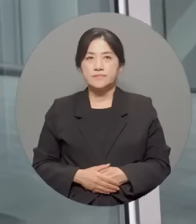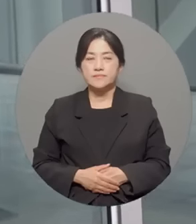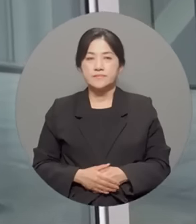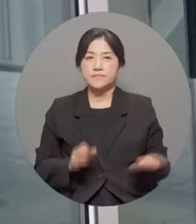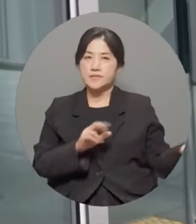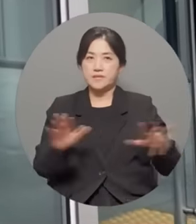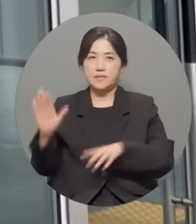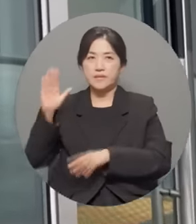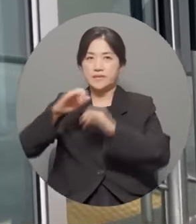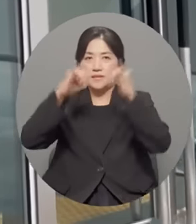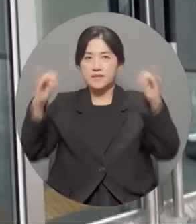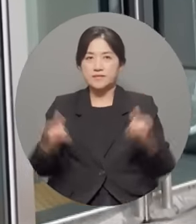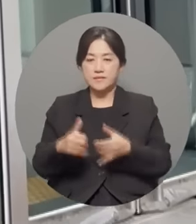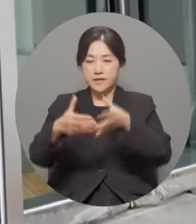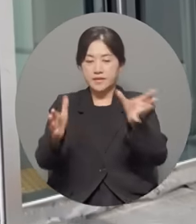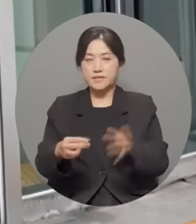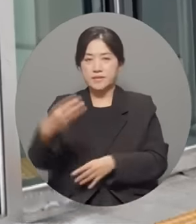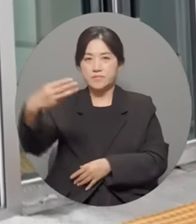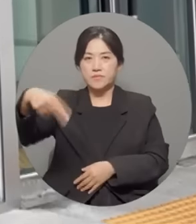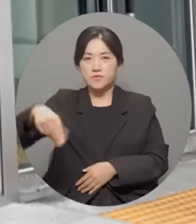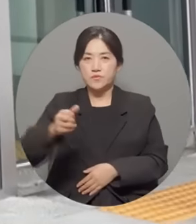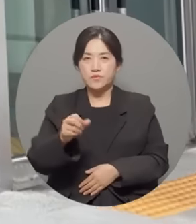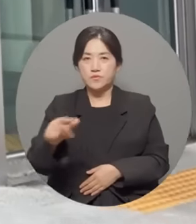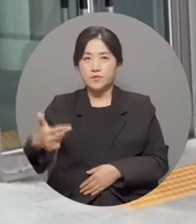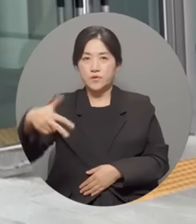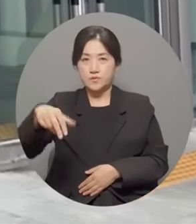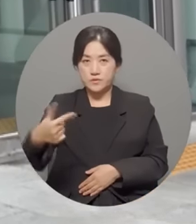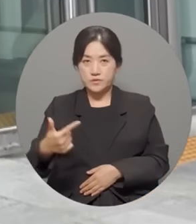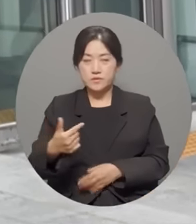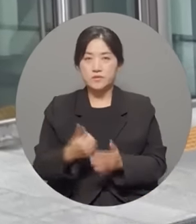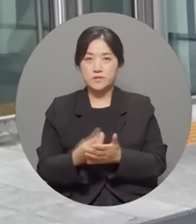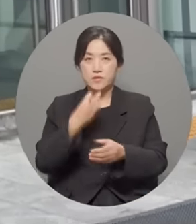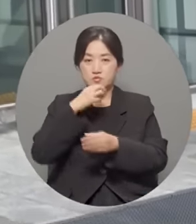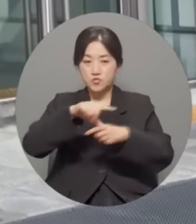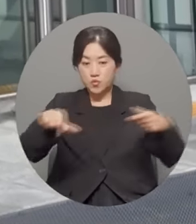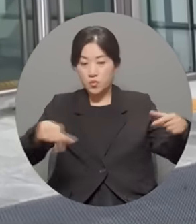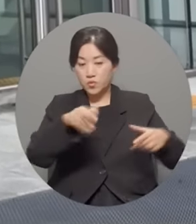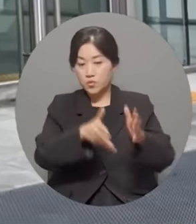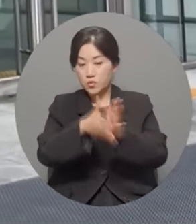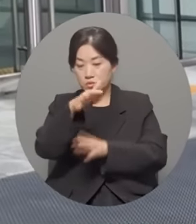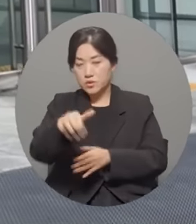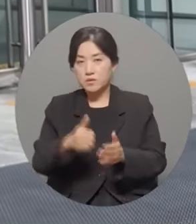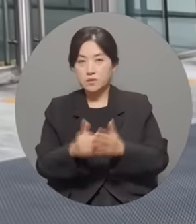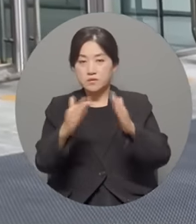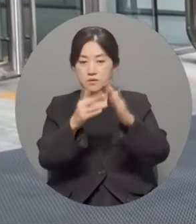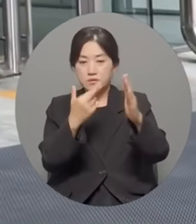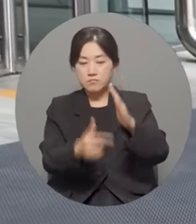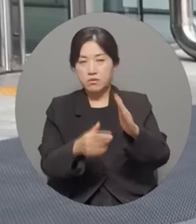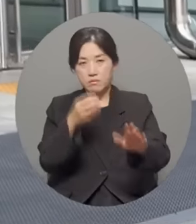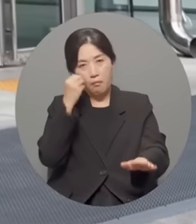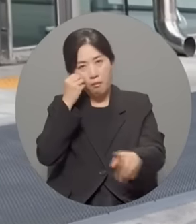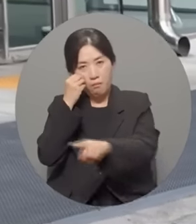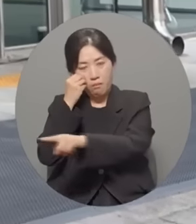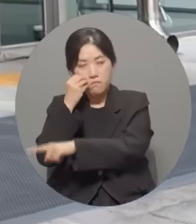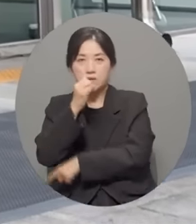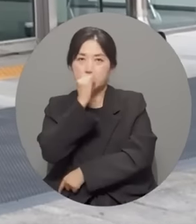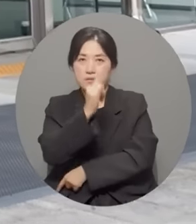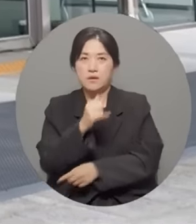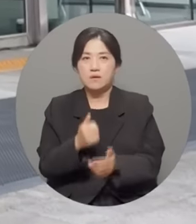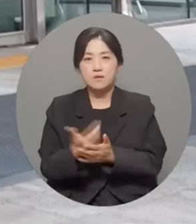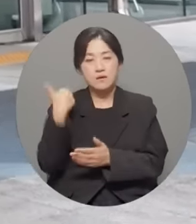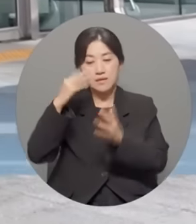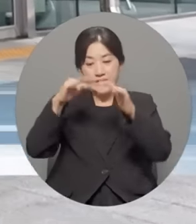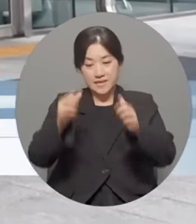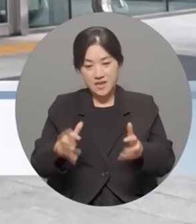바로 간다 사회팀 류현준 기자입니다. 수도권 도심에는 빈 집들이 방치된 지역이 곳곳에 있습니다. 주로 한때